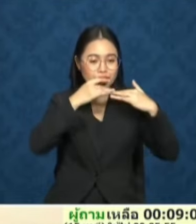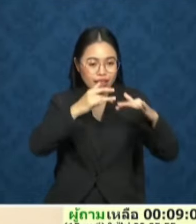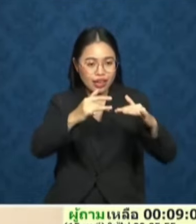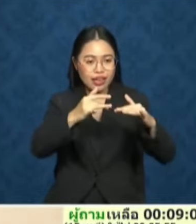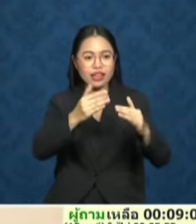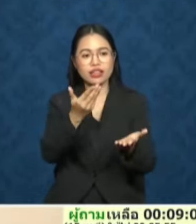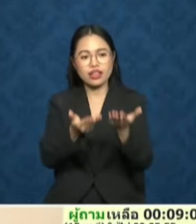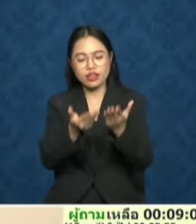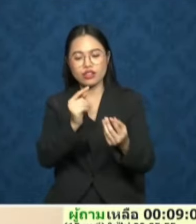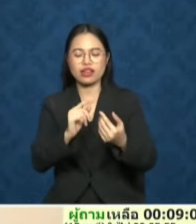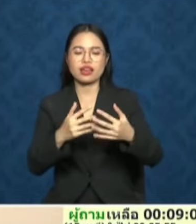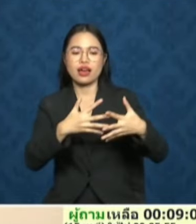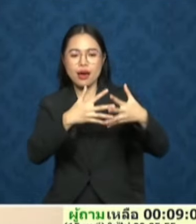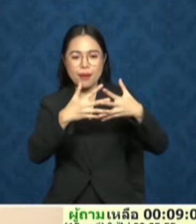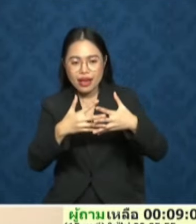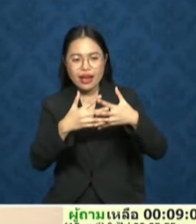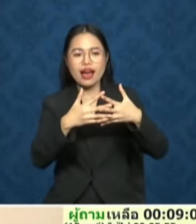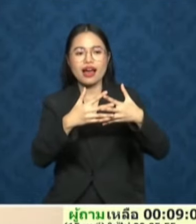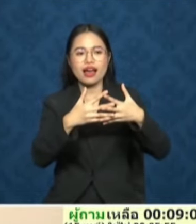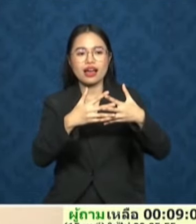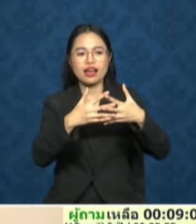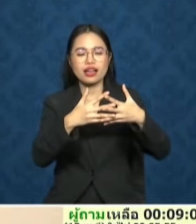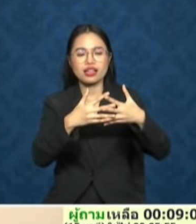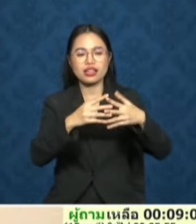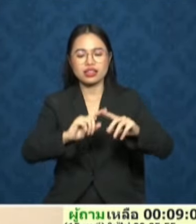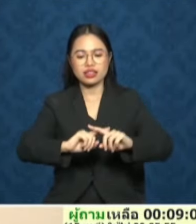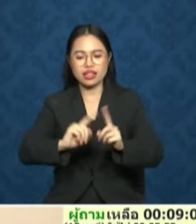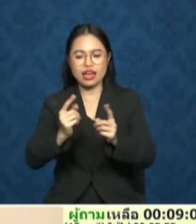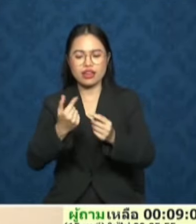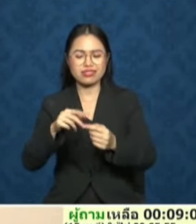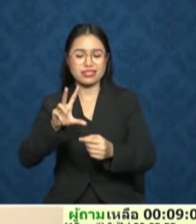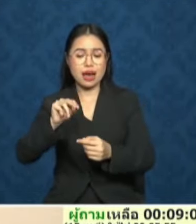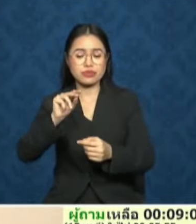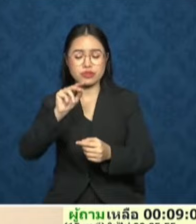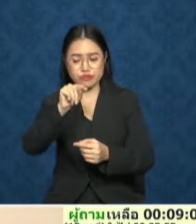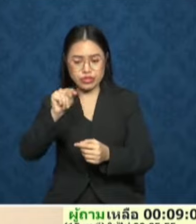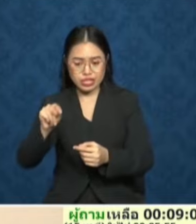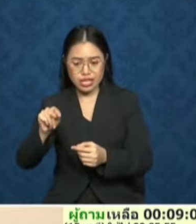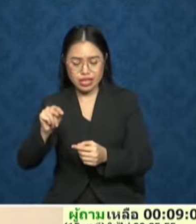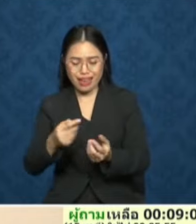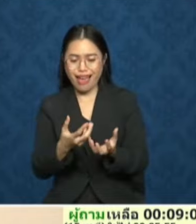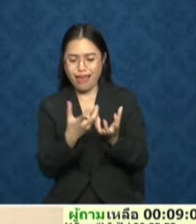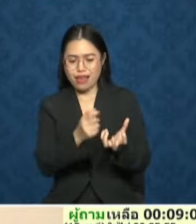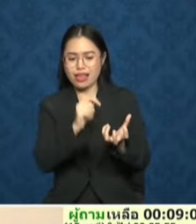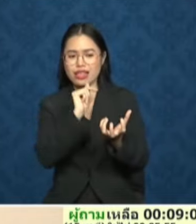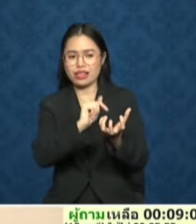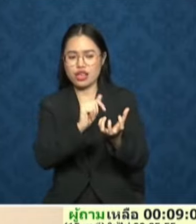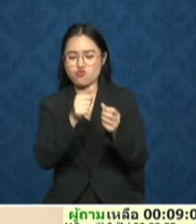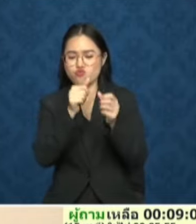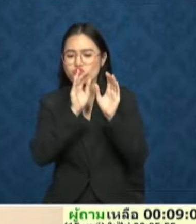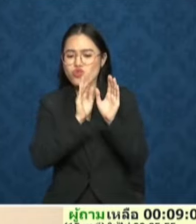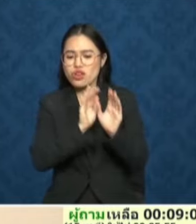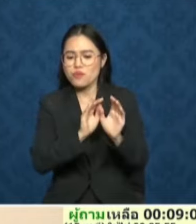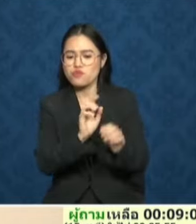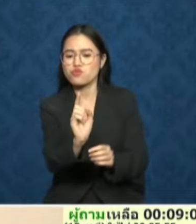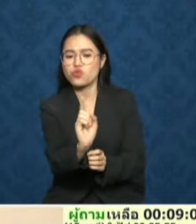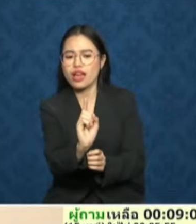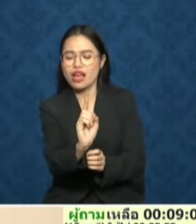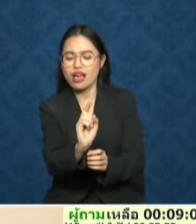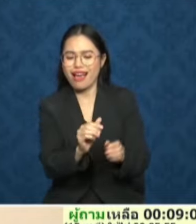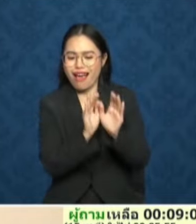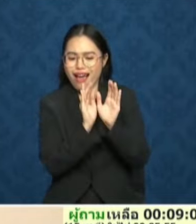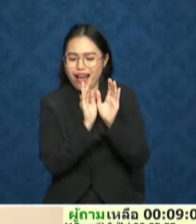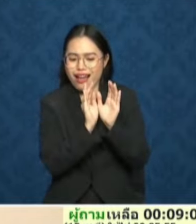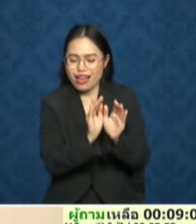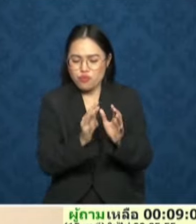ศต่าง ในอเมริกาใต้ แต่อี 30% ค่ะส่วใหญ่ กจะอยู่ในแรกตั